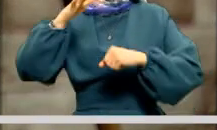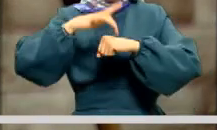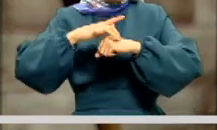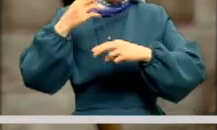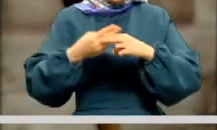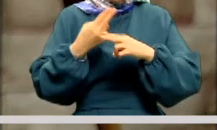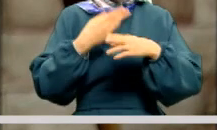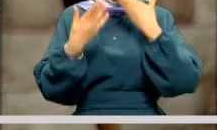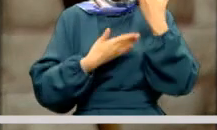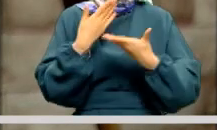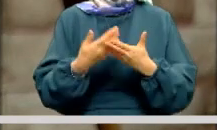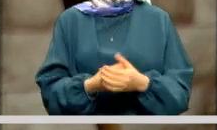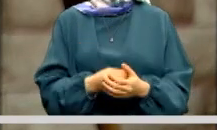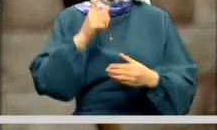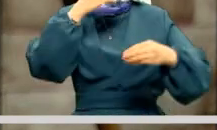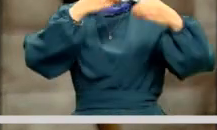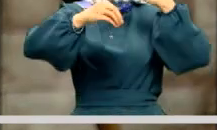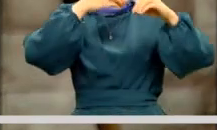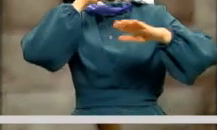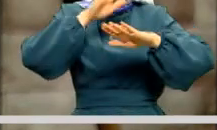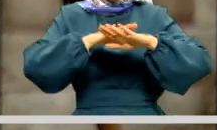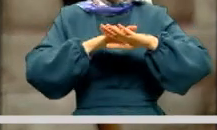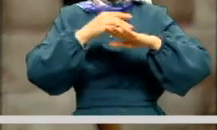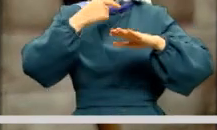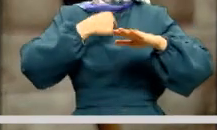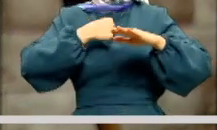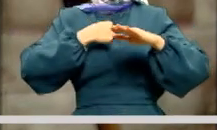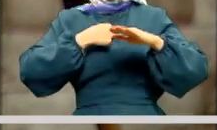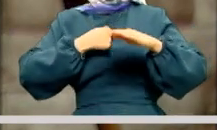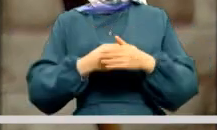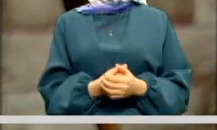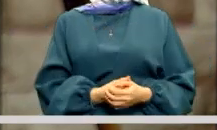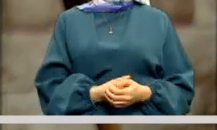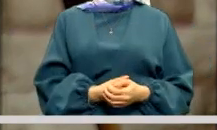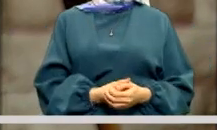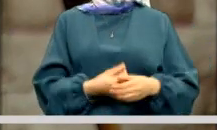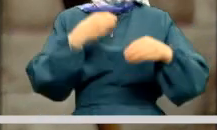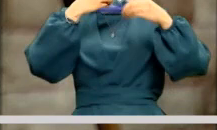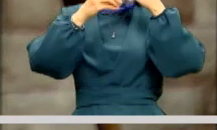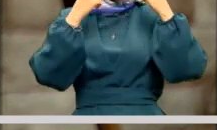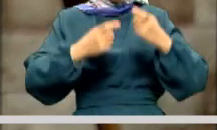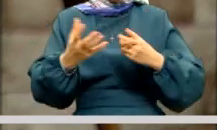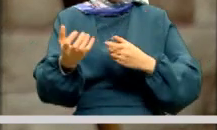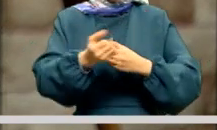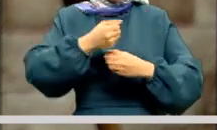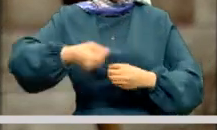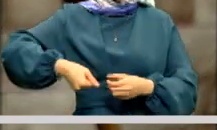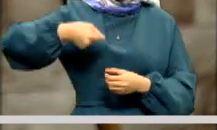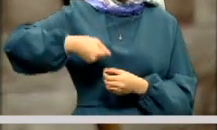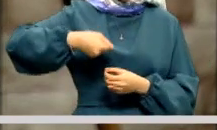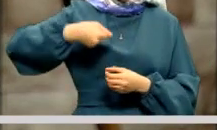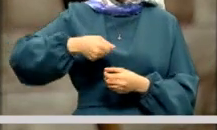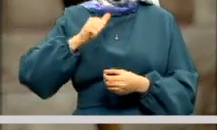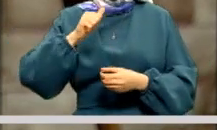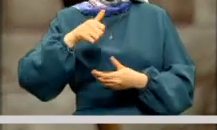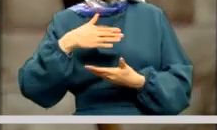Yani bir alışveriş yaptığımız zaman ben elimdeki marketten aldığım poşeti saatlerce gün boyu